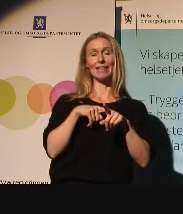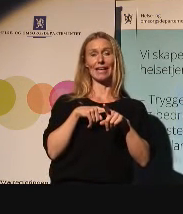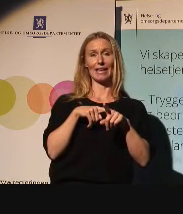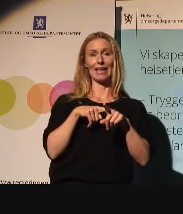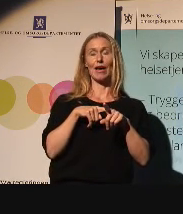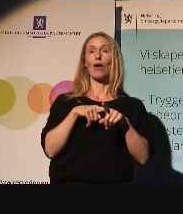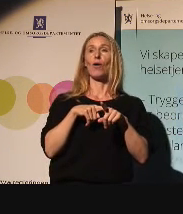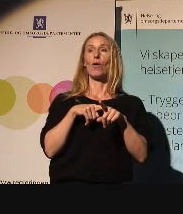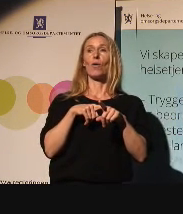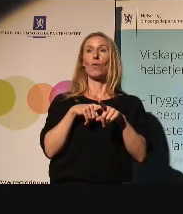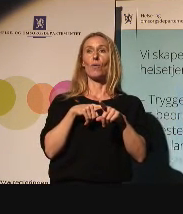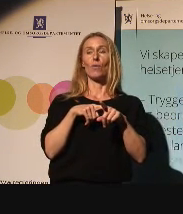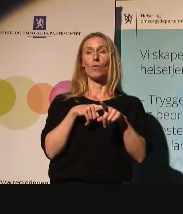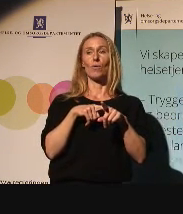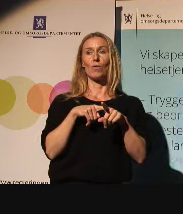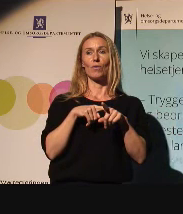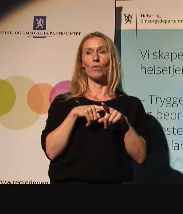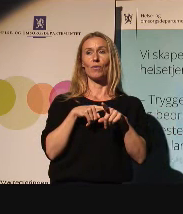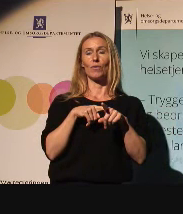der jeg